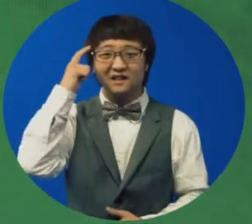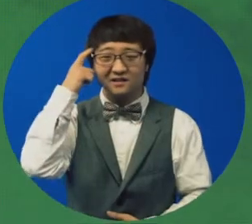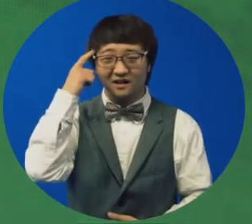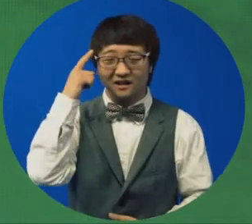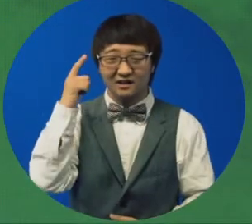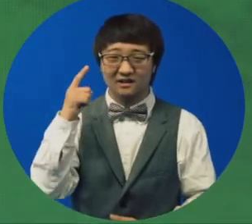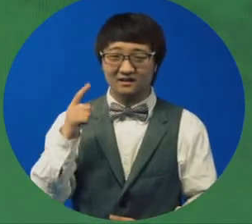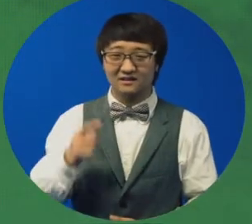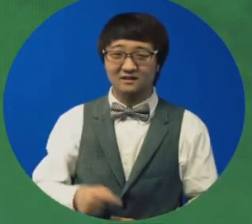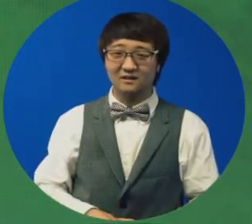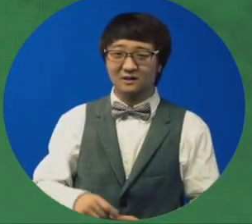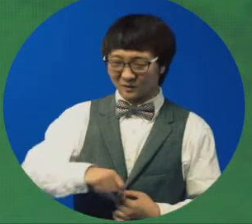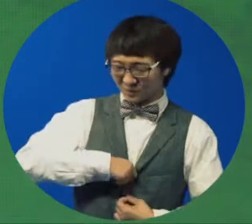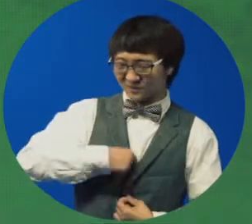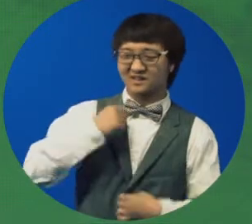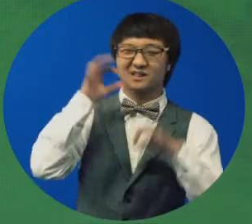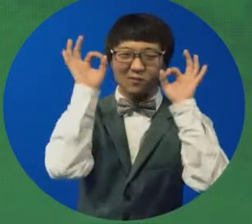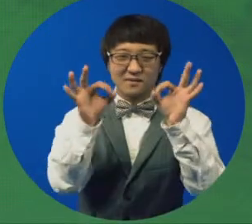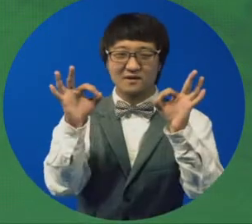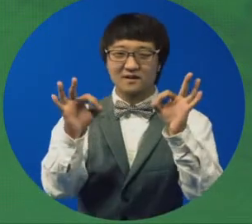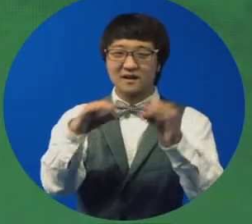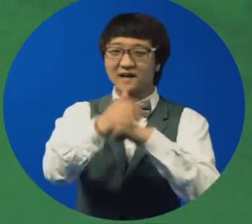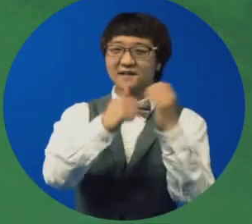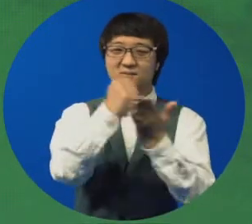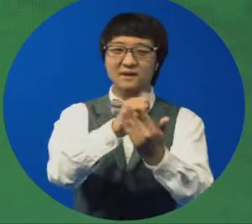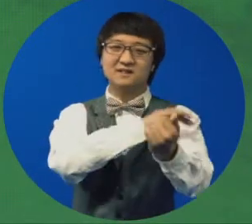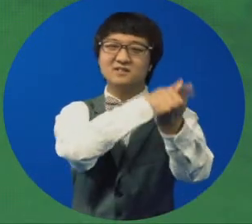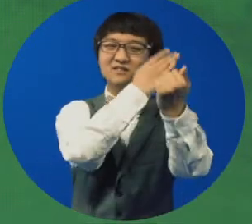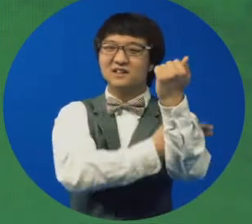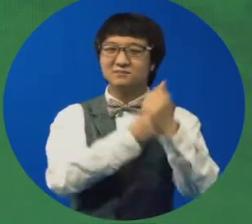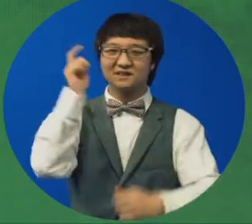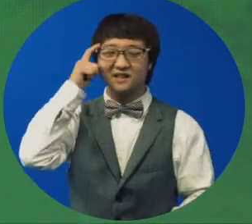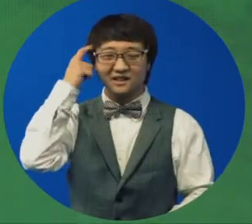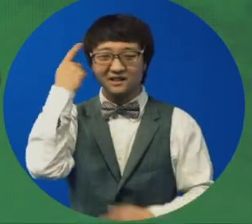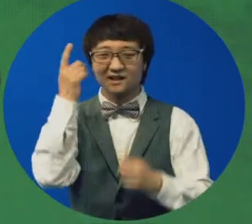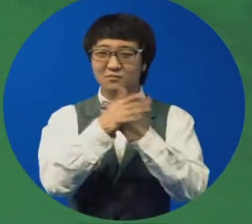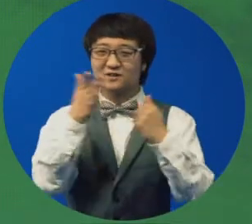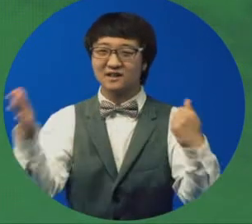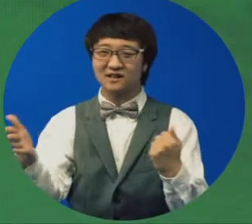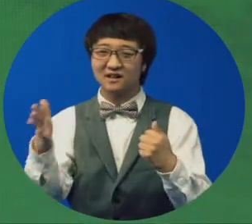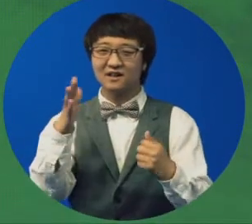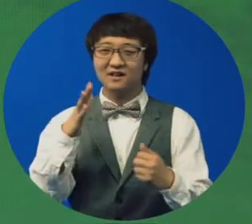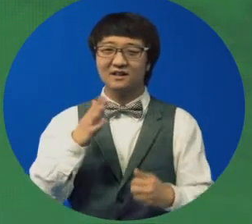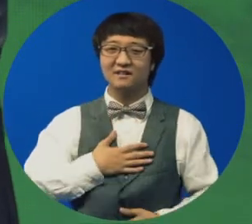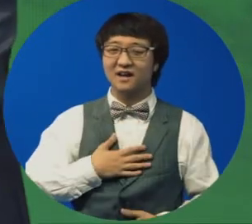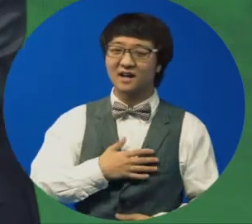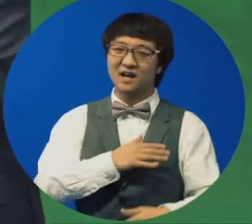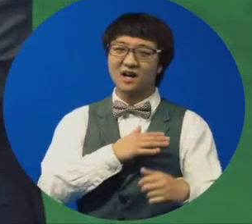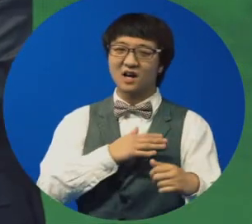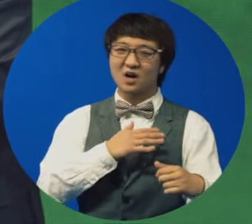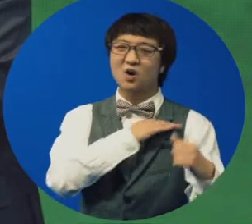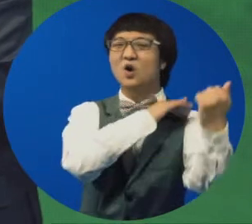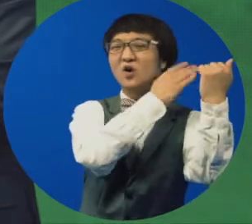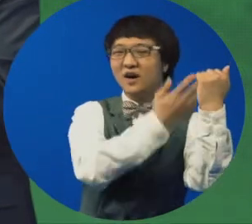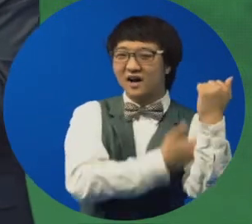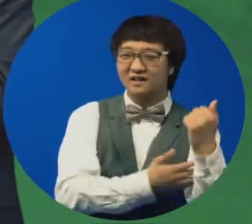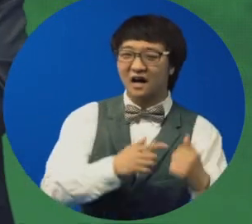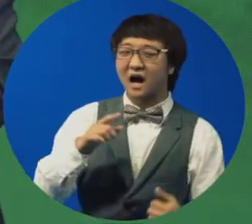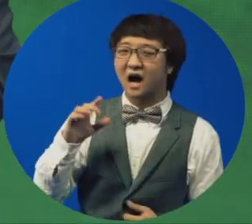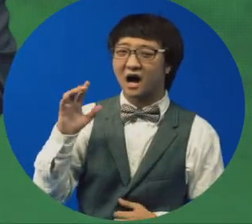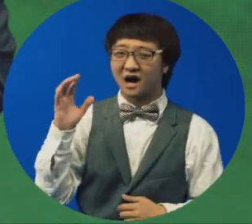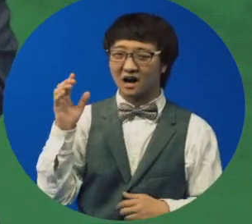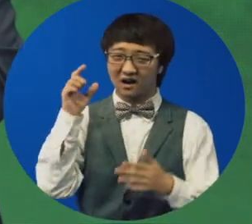솔직히 바라보면 우리가 하나님의 전능하심을 생각하기 때문이 아니라 내 건강이나 내 물질이 아까워서 그런 생각을